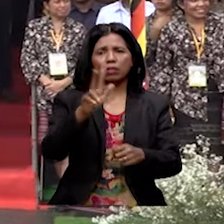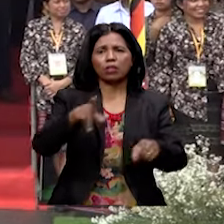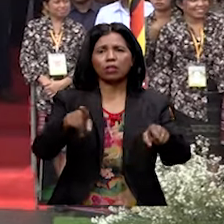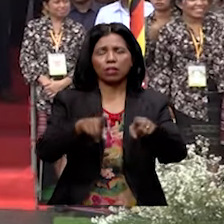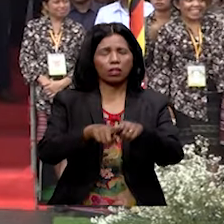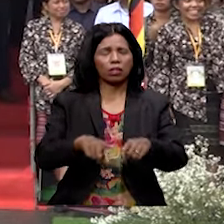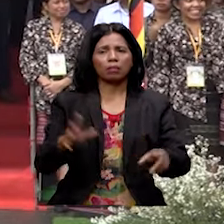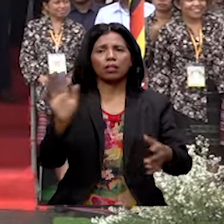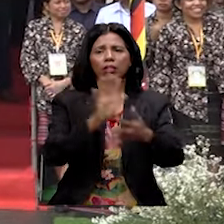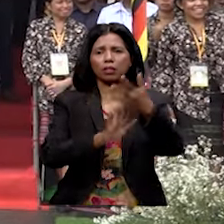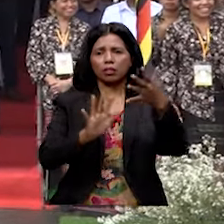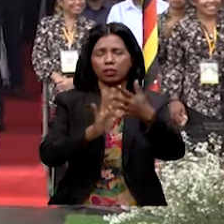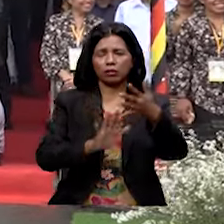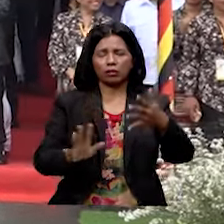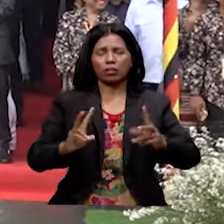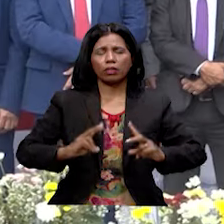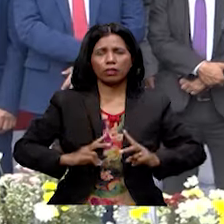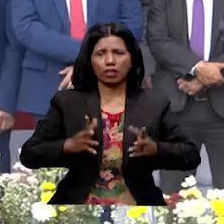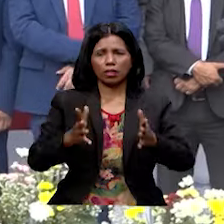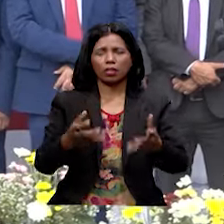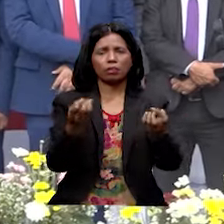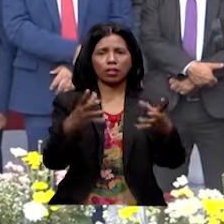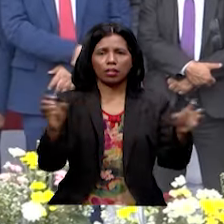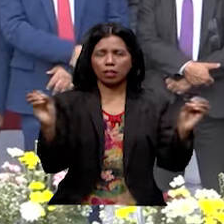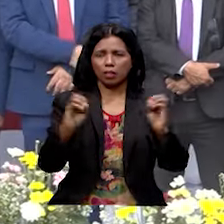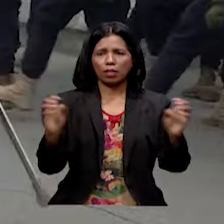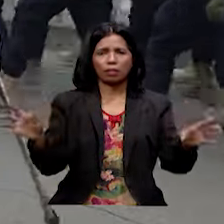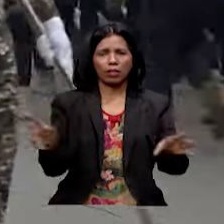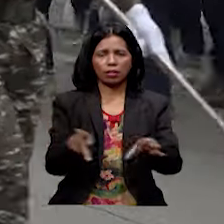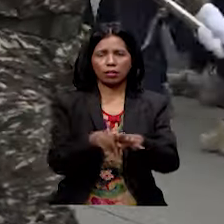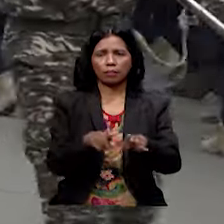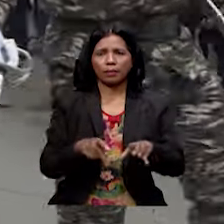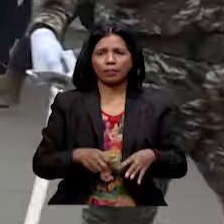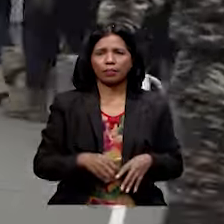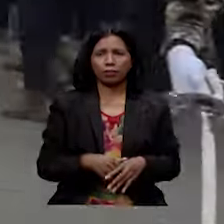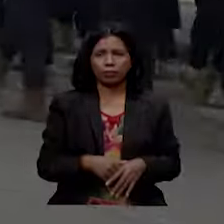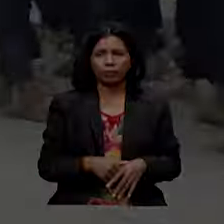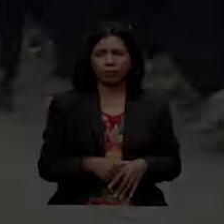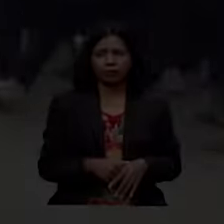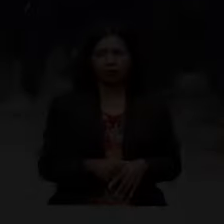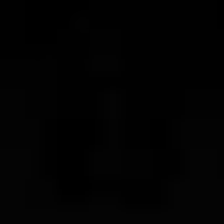mai be ia selebrasang lorong ne veteranu barak la marka presensa. Jimmy Fernandez, Jovial da Costa, GMN.